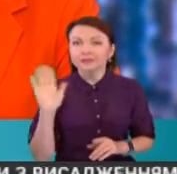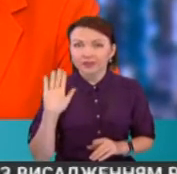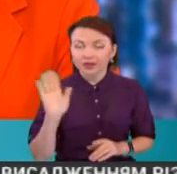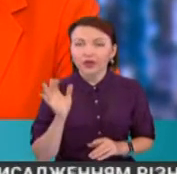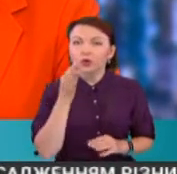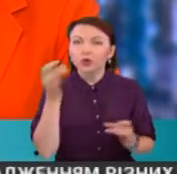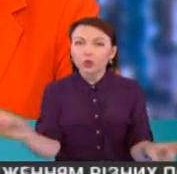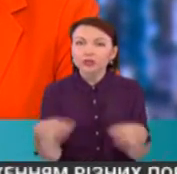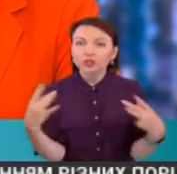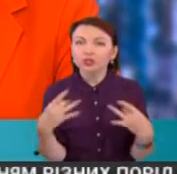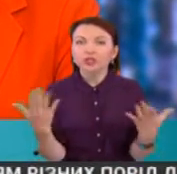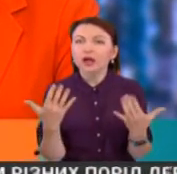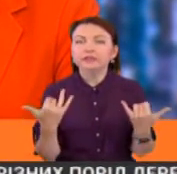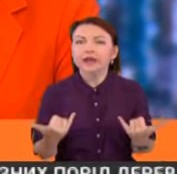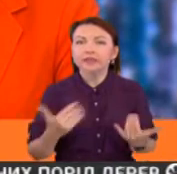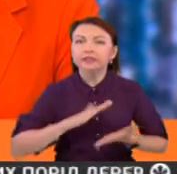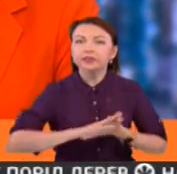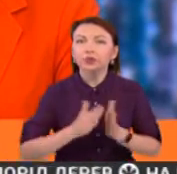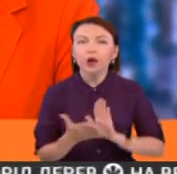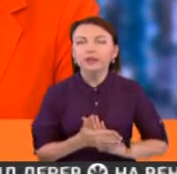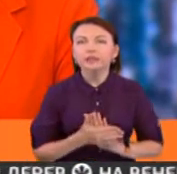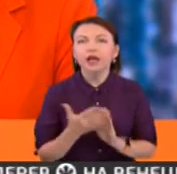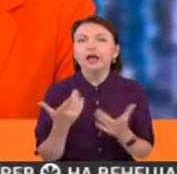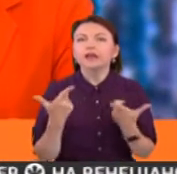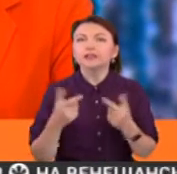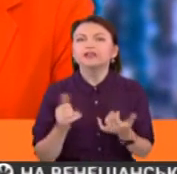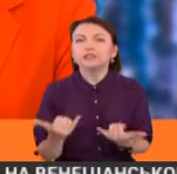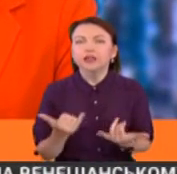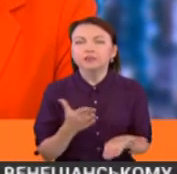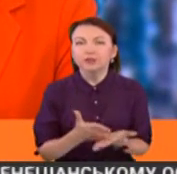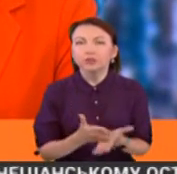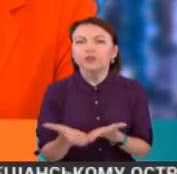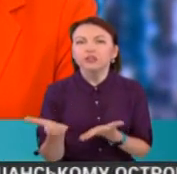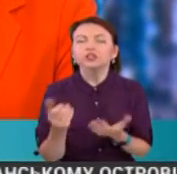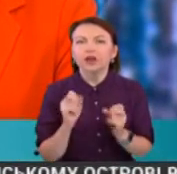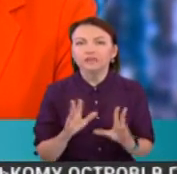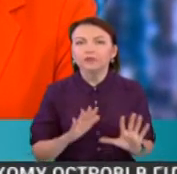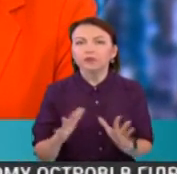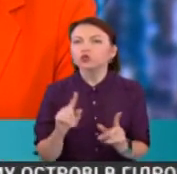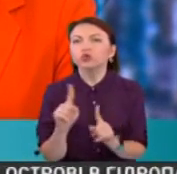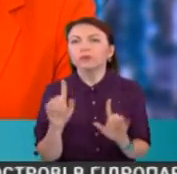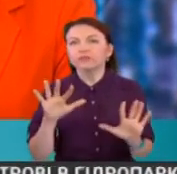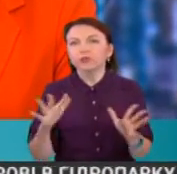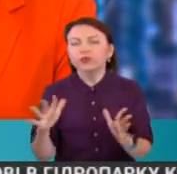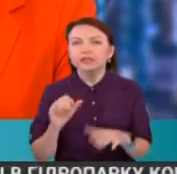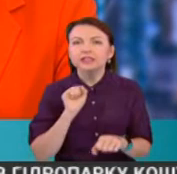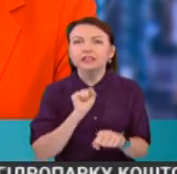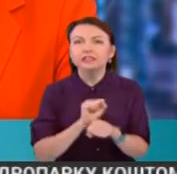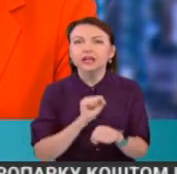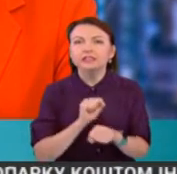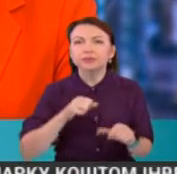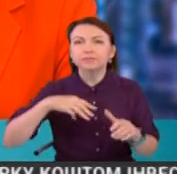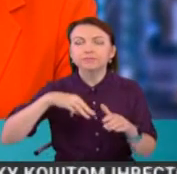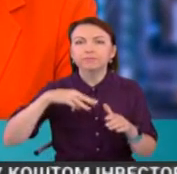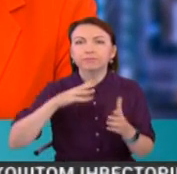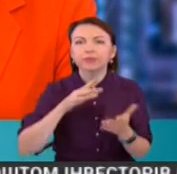тебе. Розкажи, яка зараз ситуація, де перебуваєш, як відбувається, що відбувається на станції